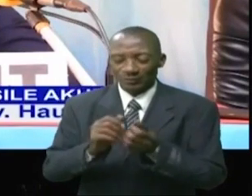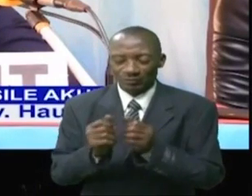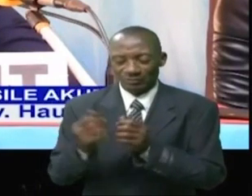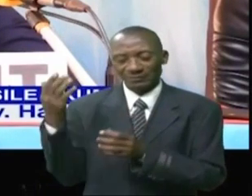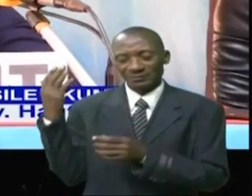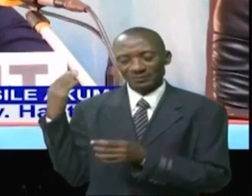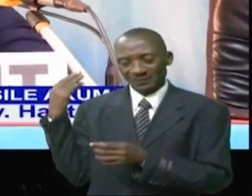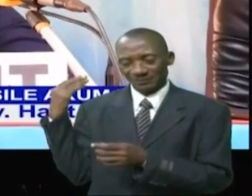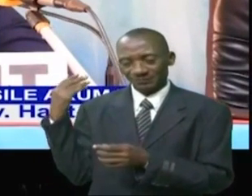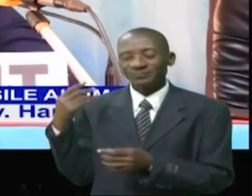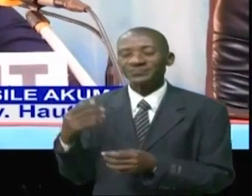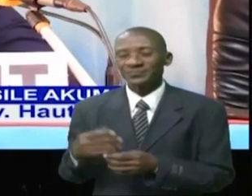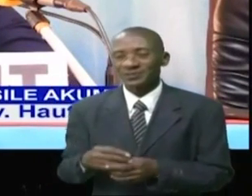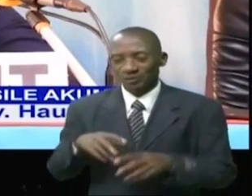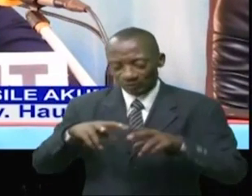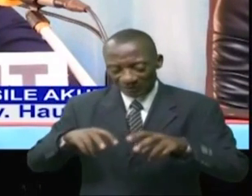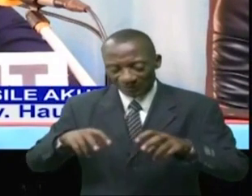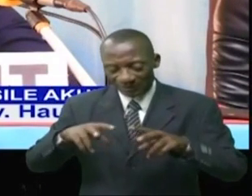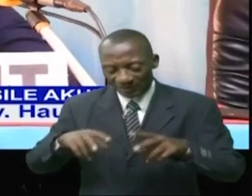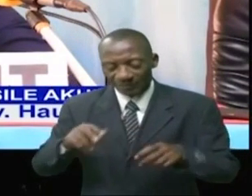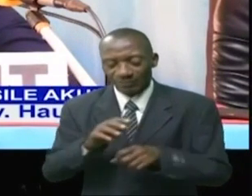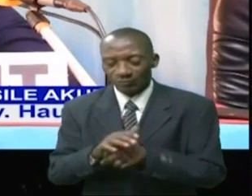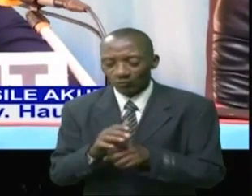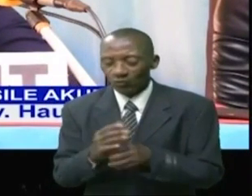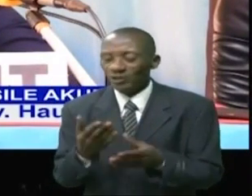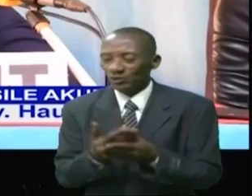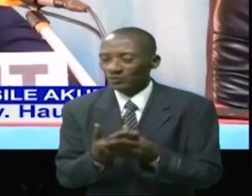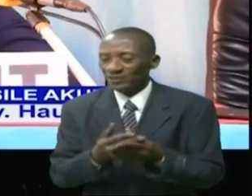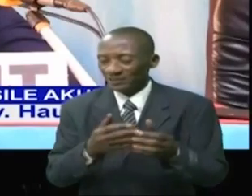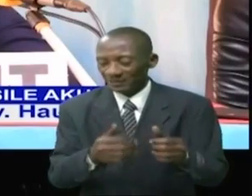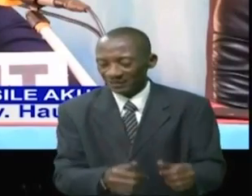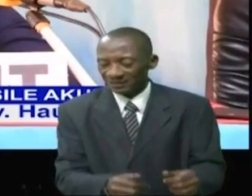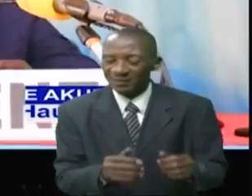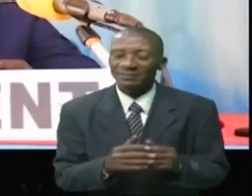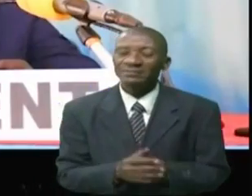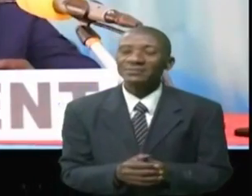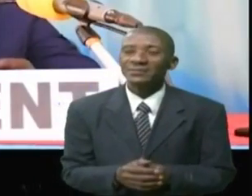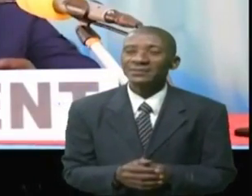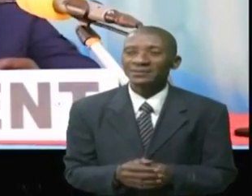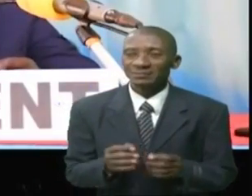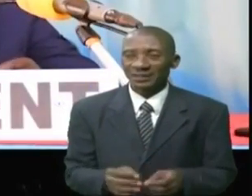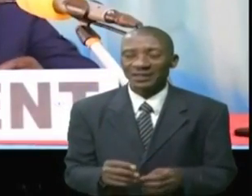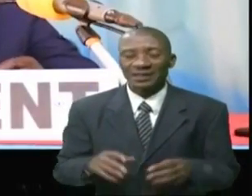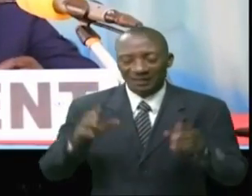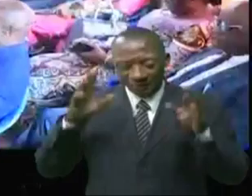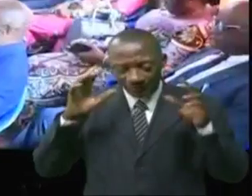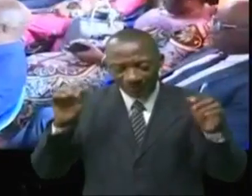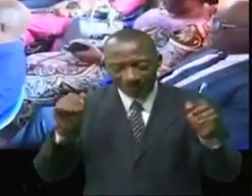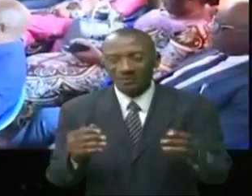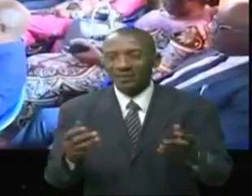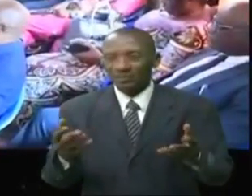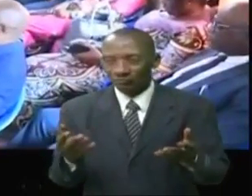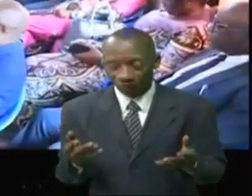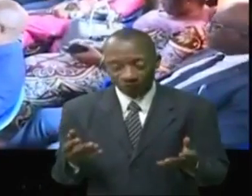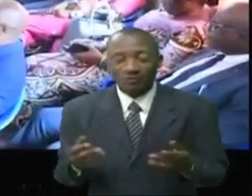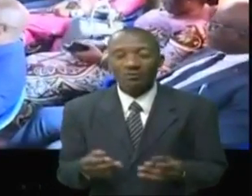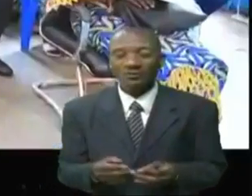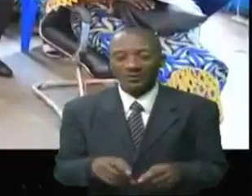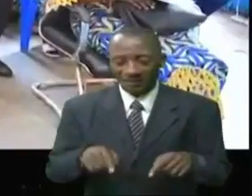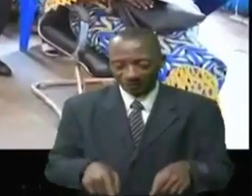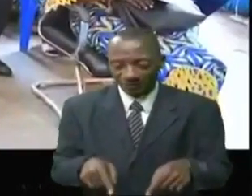supérieur de notre population et celle de notre chère province? Jean-Faustin Tassile a exhorté